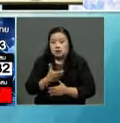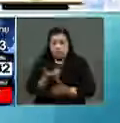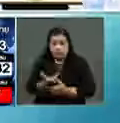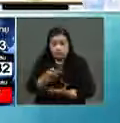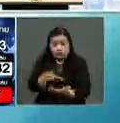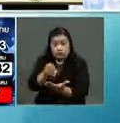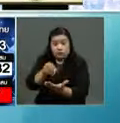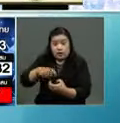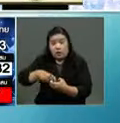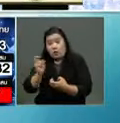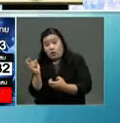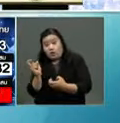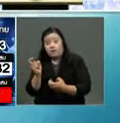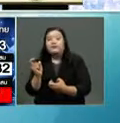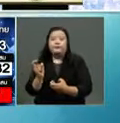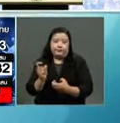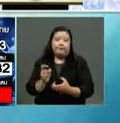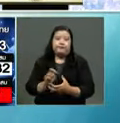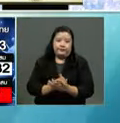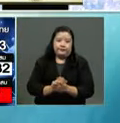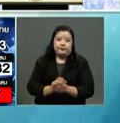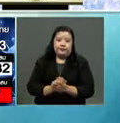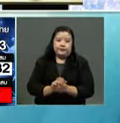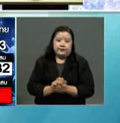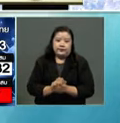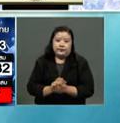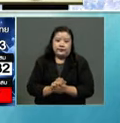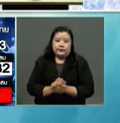สิ่งที่เราใช้ใช้แอพพลิเคชั่นนะครับระบบเช็คอินให้อัตโนมัตินะครับท่านไม่ต้องเลือกและนะครับในกรณีที่เช็คเอาท์นะครับเพราะเอากล้องไปส่องระบบก็จะเช็คเอาให้อัตโนมัติท่านก็ไม่ต้องจำละนะครับบางคนก็เดี๋ยวที่ผมเรียนให้ทราบว่ามีการนะครับมาบอกว่าอ่ะจำไม่ได้ว่าเช็คอินหรือเช็คเอาอันนี้ก็แก้ไขปัญหานี้นะครับที่สำคัญนะครับการเช็คเอาท์ขอความกรุณาครับความร่วมมือกันก็คือcheck out